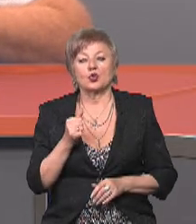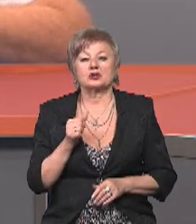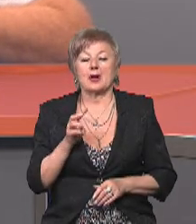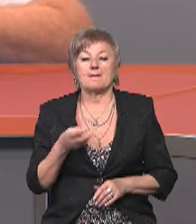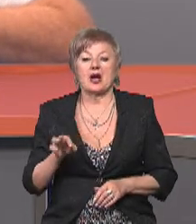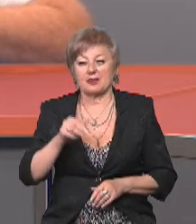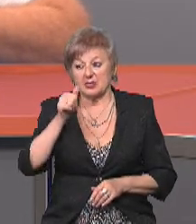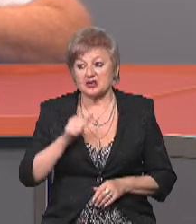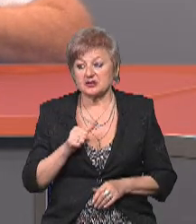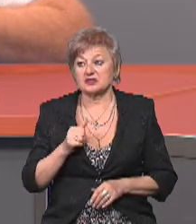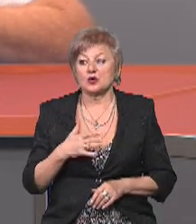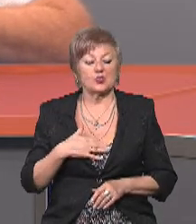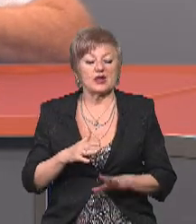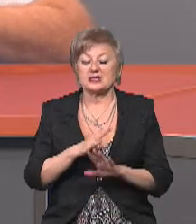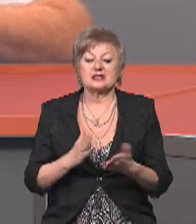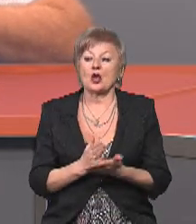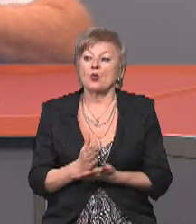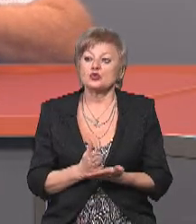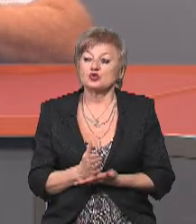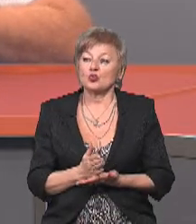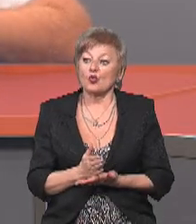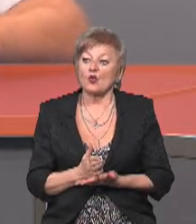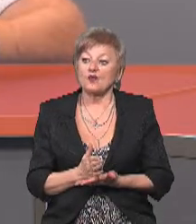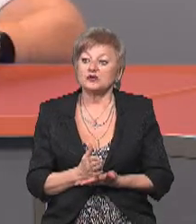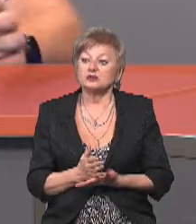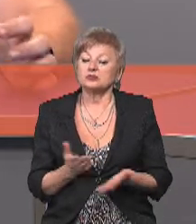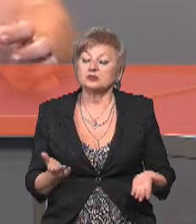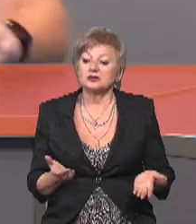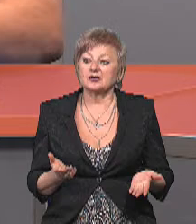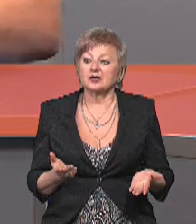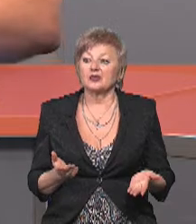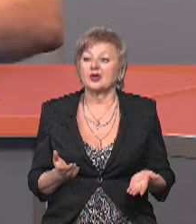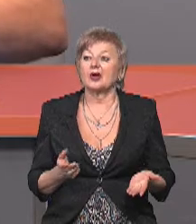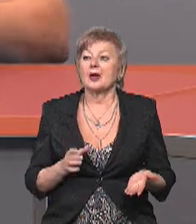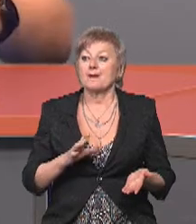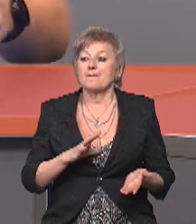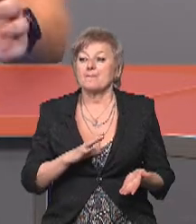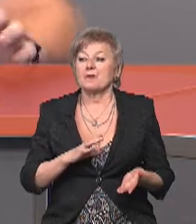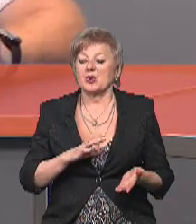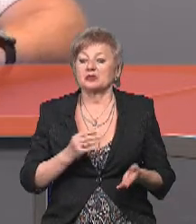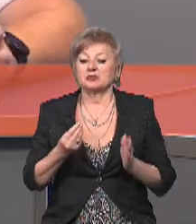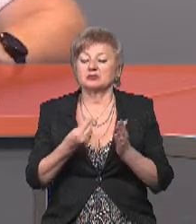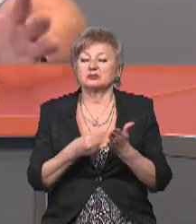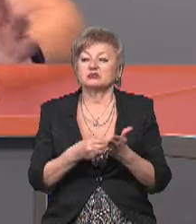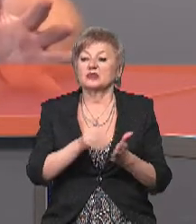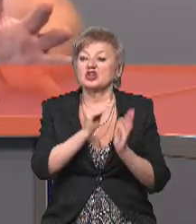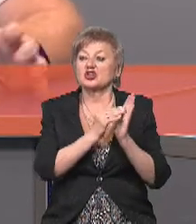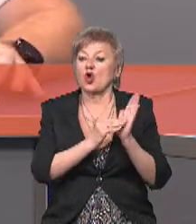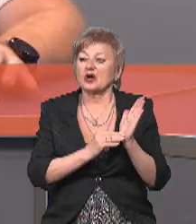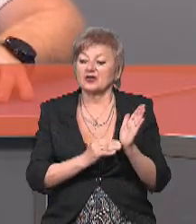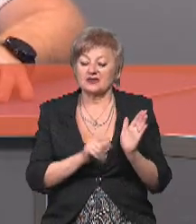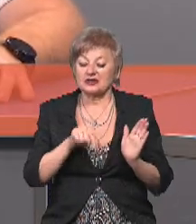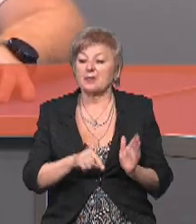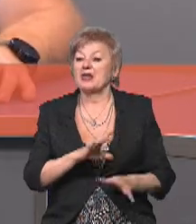з травня 2018 року в нас не обслуговуються газові мережі внутрішньобудинкові, бо в складової тарифу. Ну, відсутня